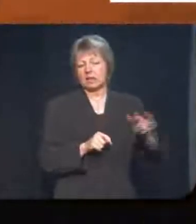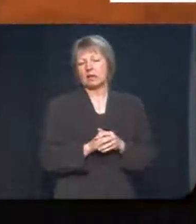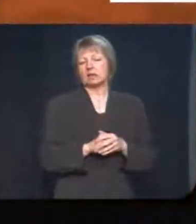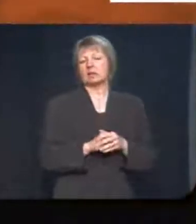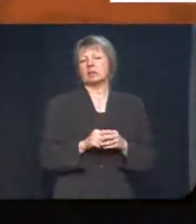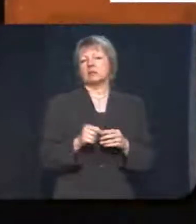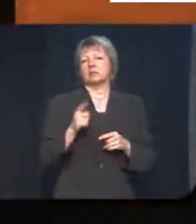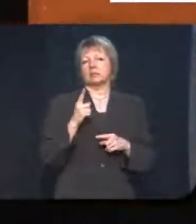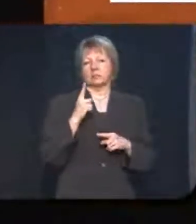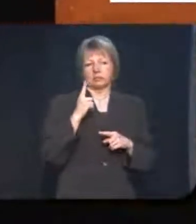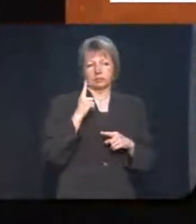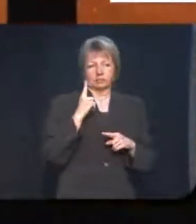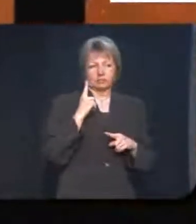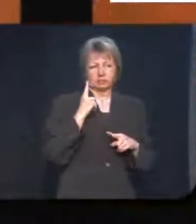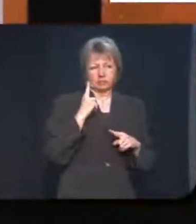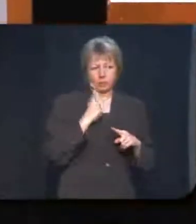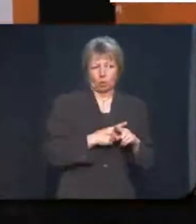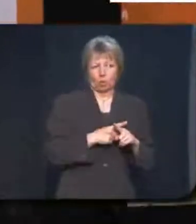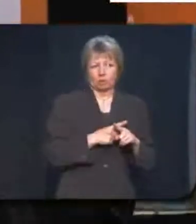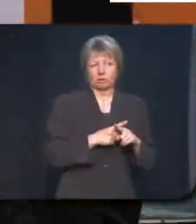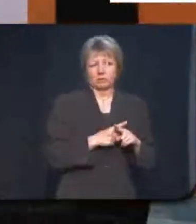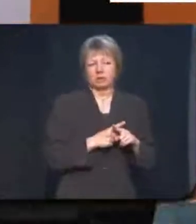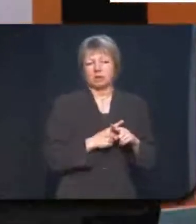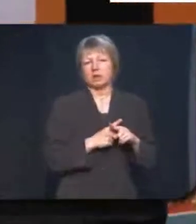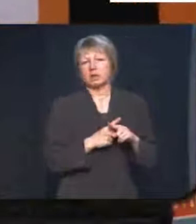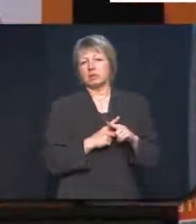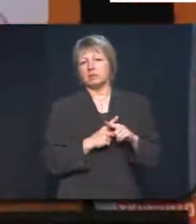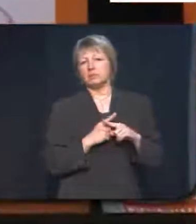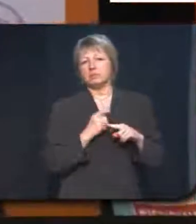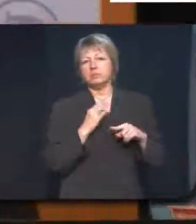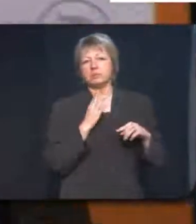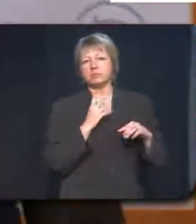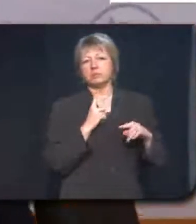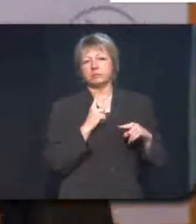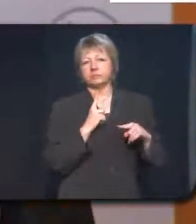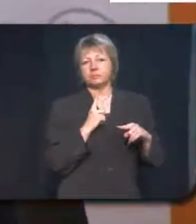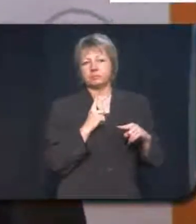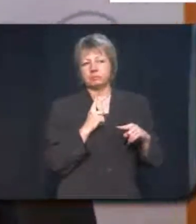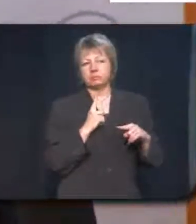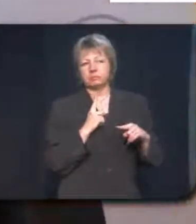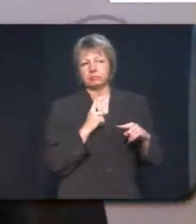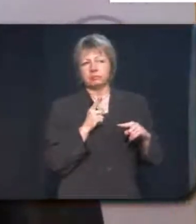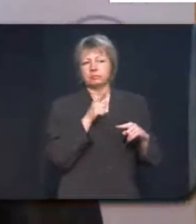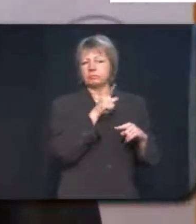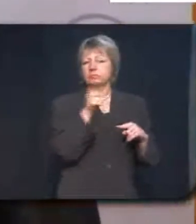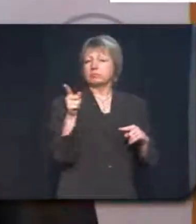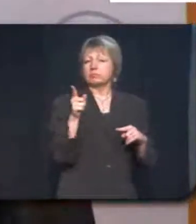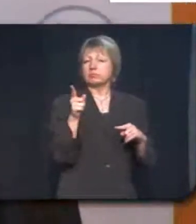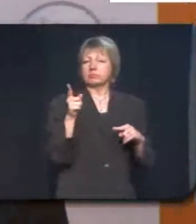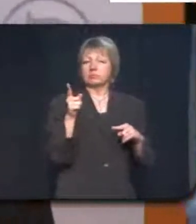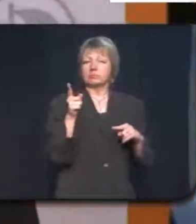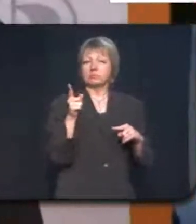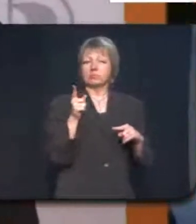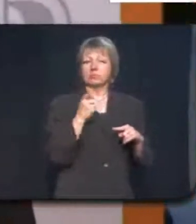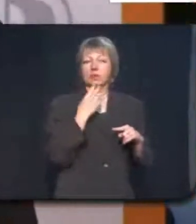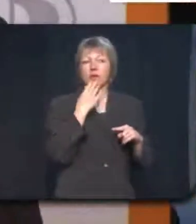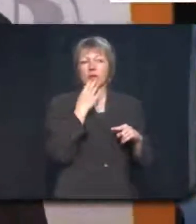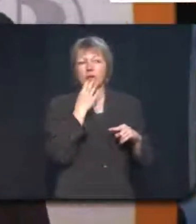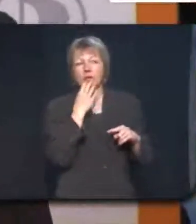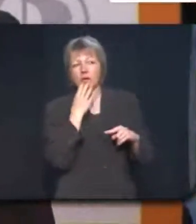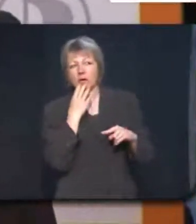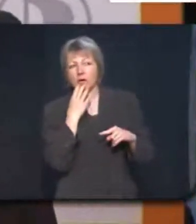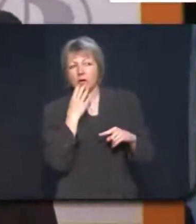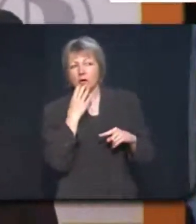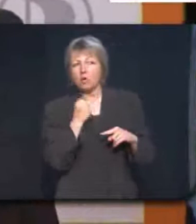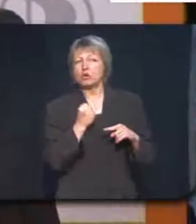es wird noch ein abstreicher an der Pro contra Schlange gebraucht also wenn ihr euch noch ein bisschen beteiligen wollt an der Pro contra Schlange wird noch ein freiwilliger